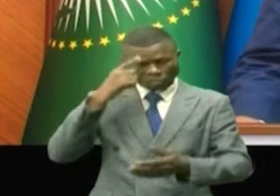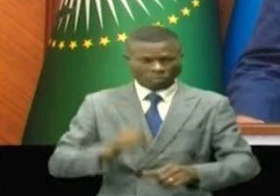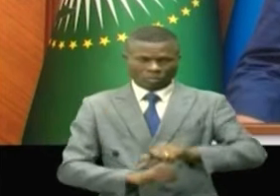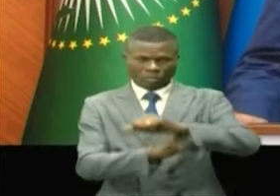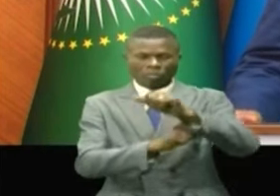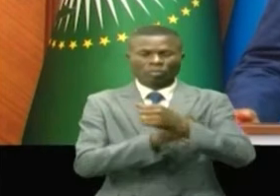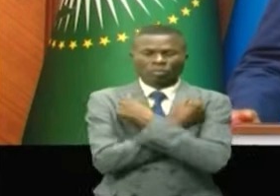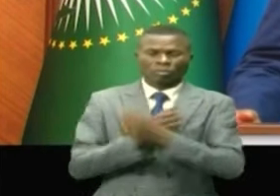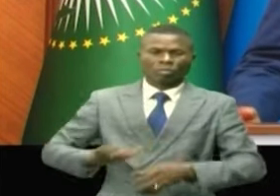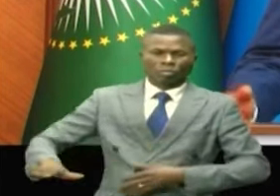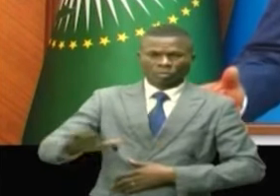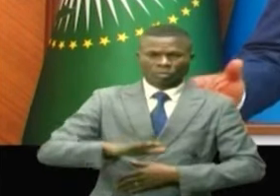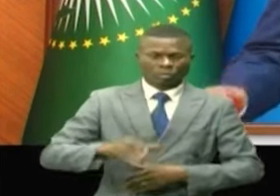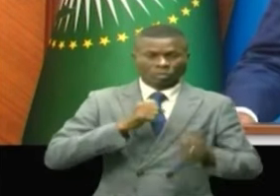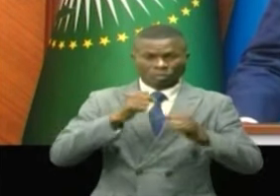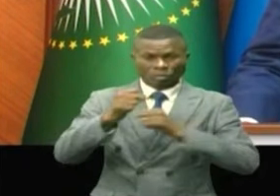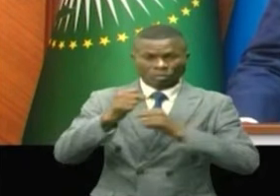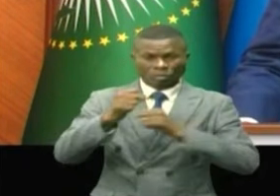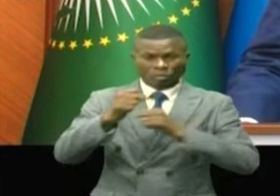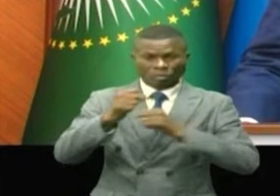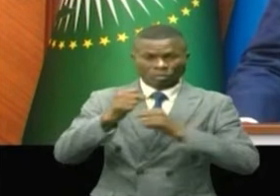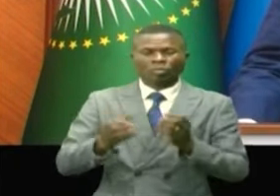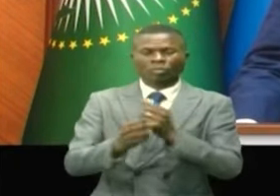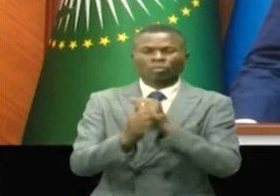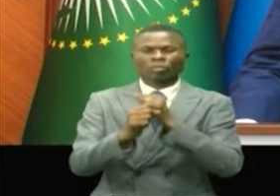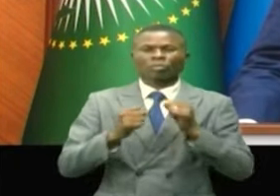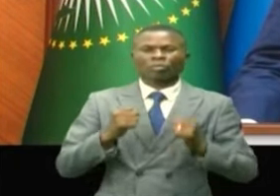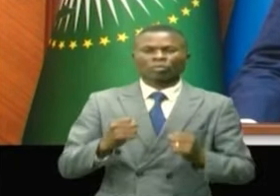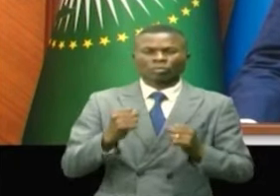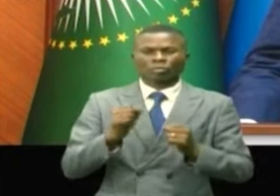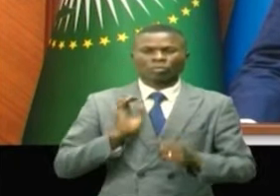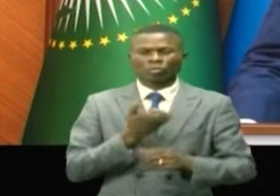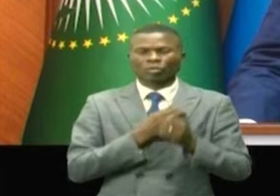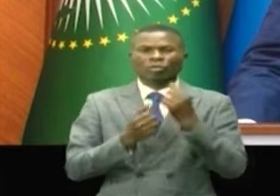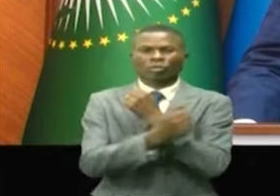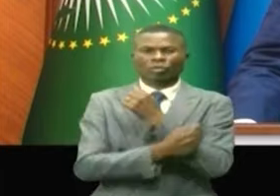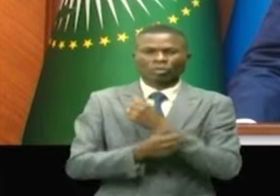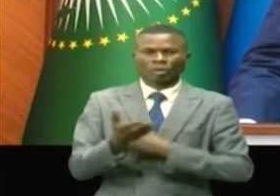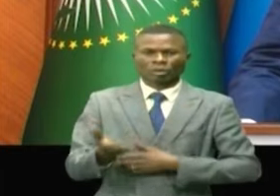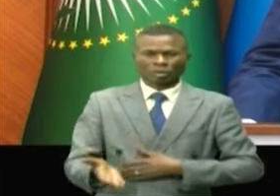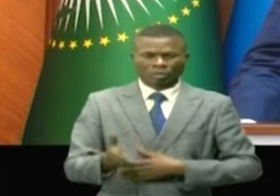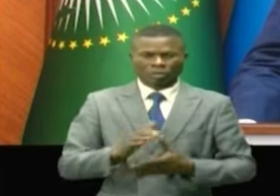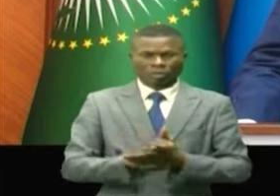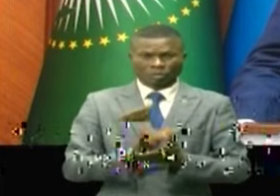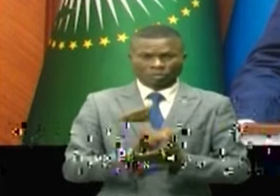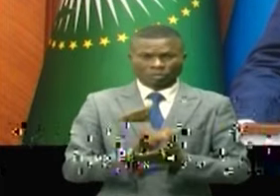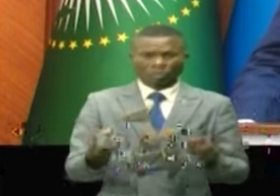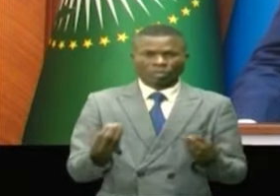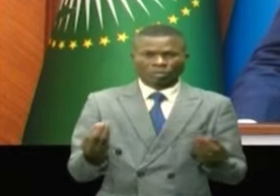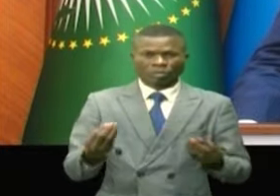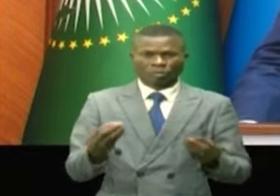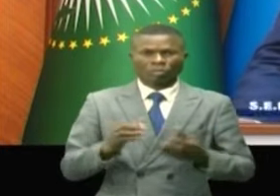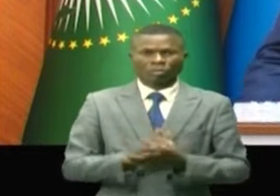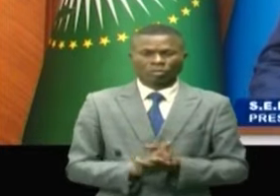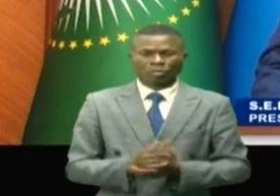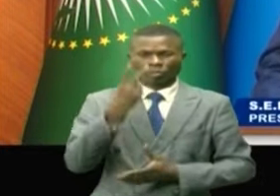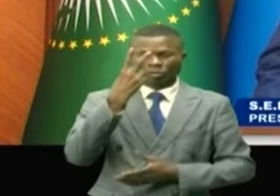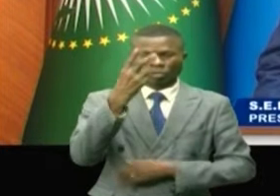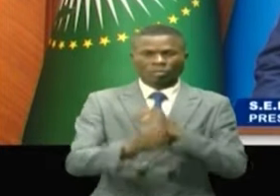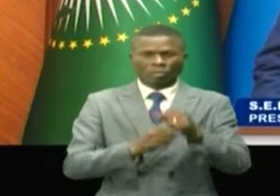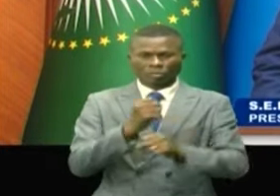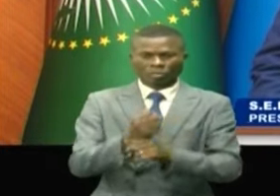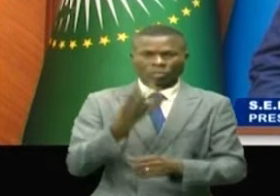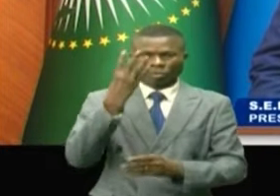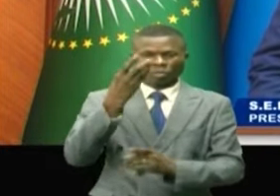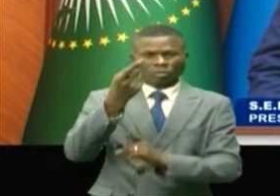patriotique à cette lutte pour la sur de notre nation c'est pourquoi 2 années et